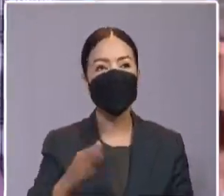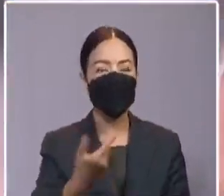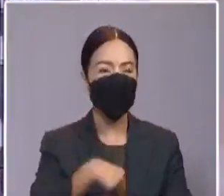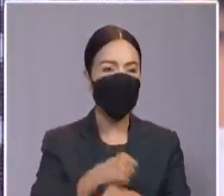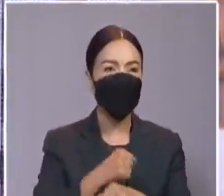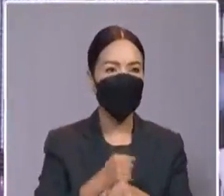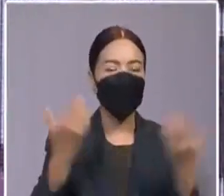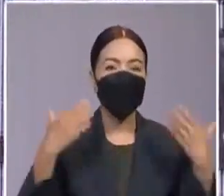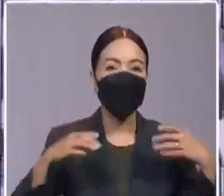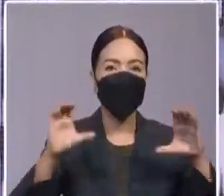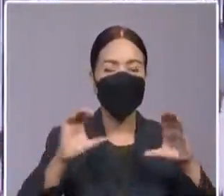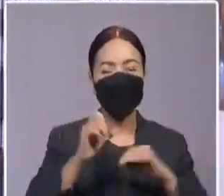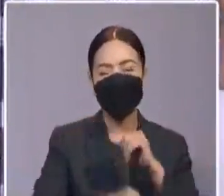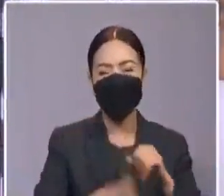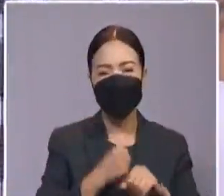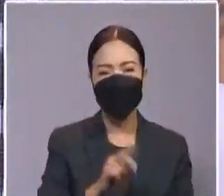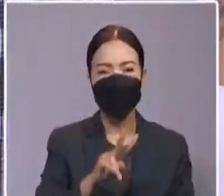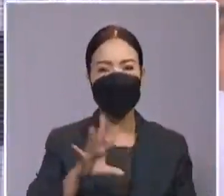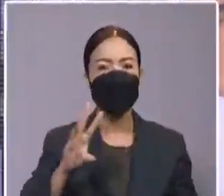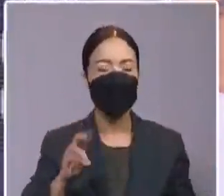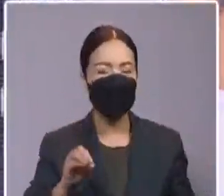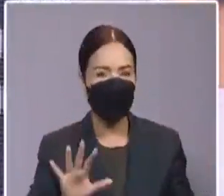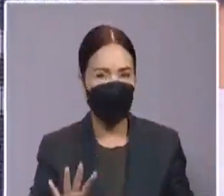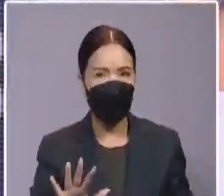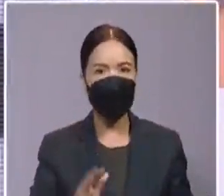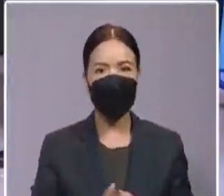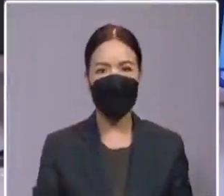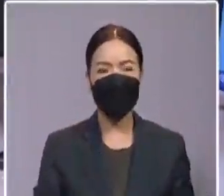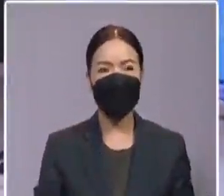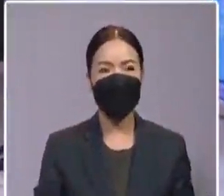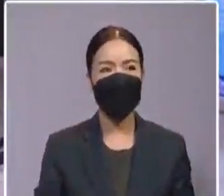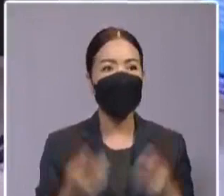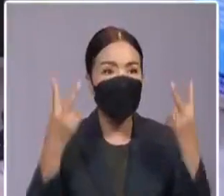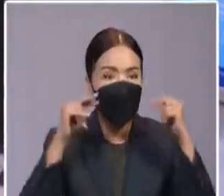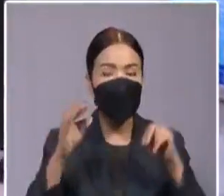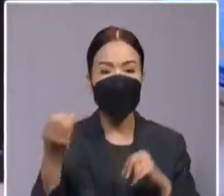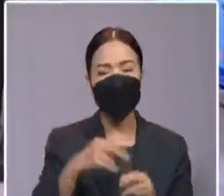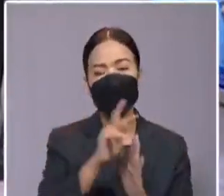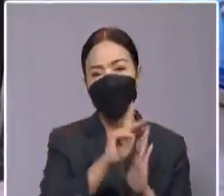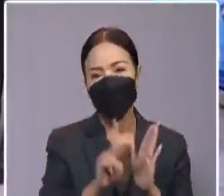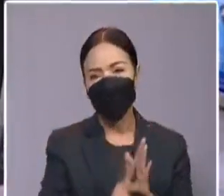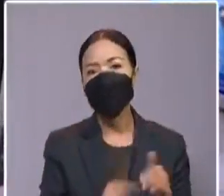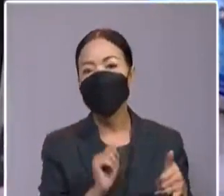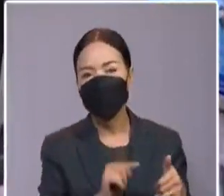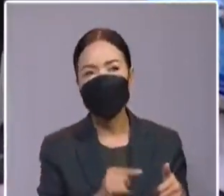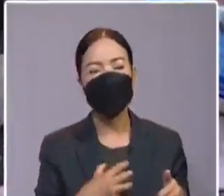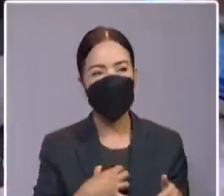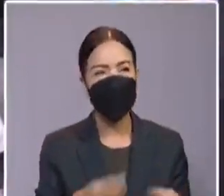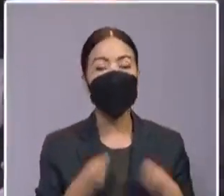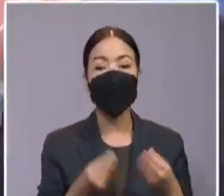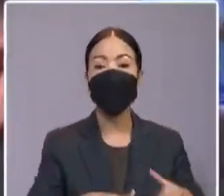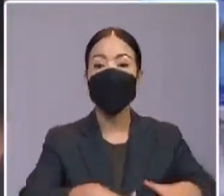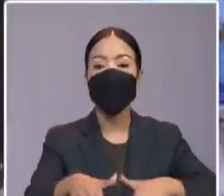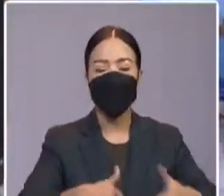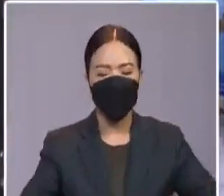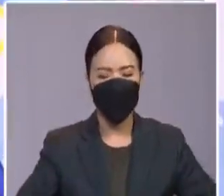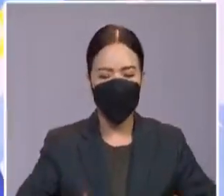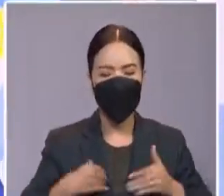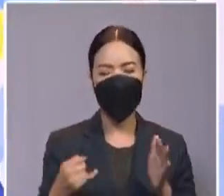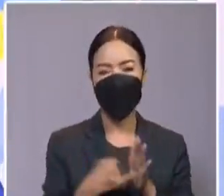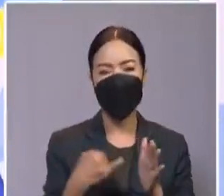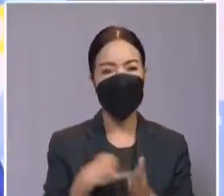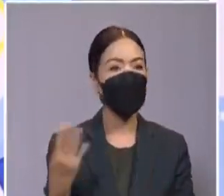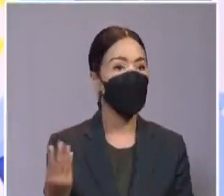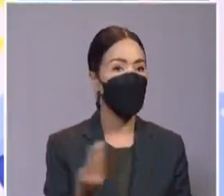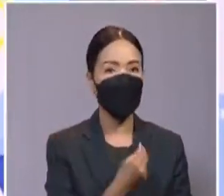ราชการทางอิเล็กทรอนิกส์พ.ศ 2555ค่ะนายกบอกว่ากฎหมายฉบับนี้เนี่ยต้องการที่จะให้ประชาชนใช้ชีวิตสะดวก